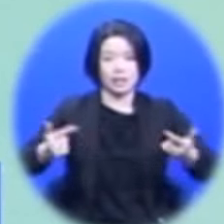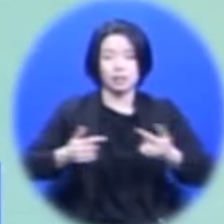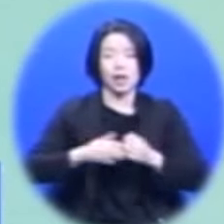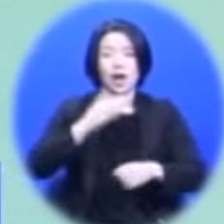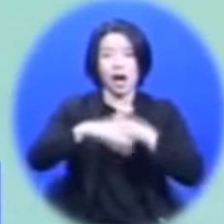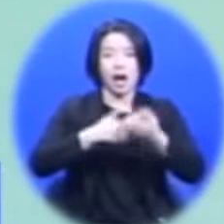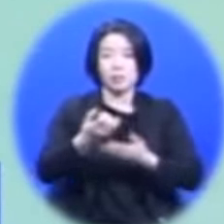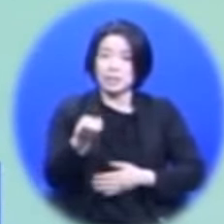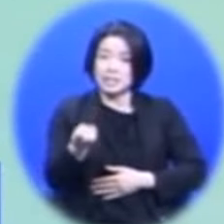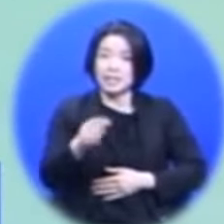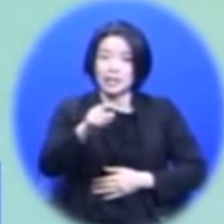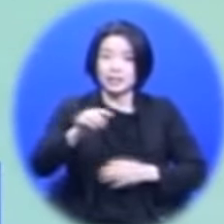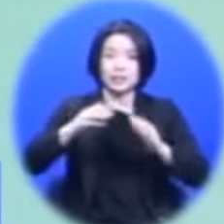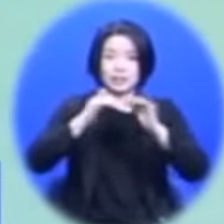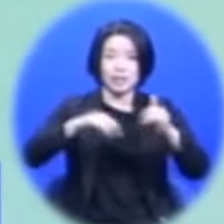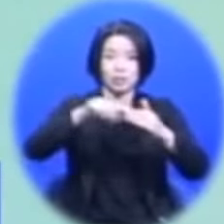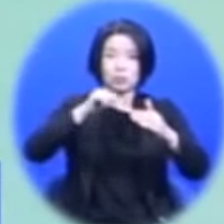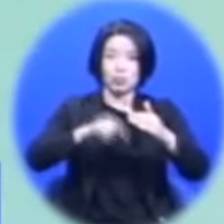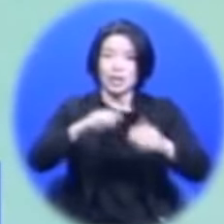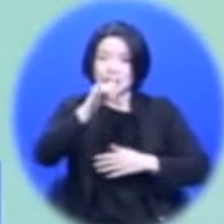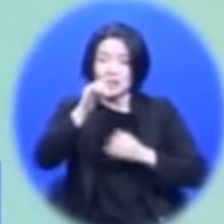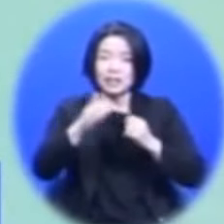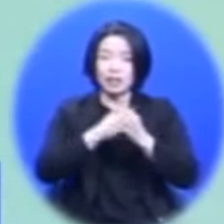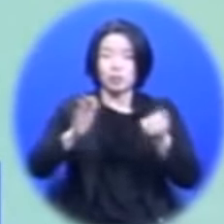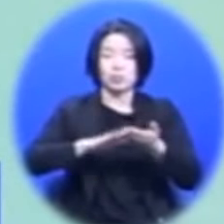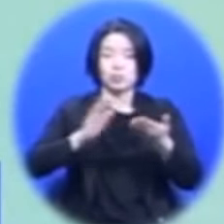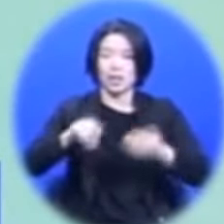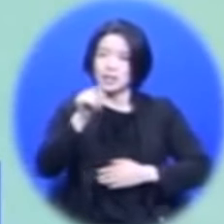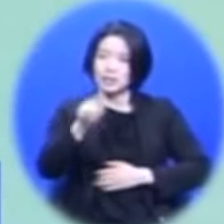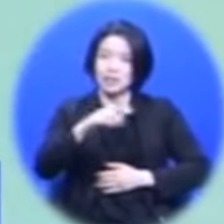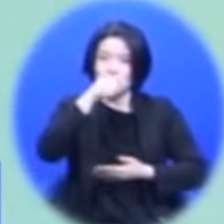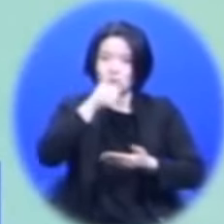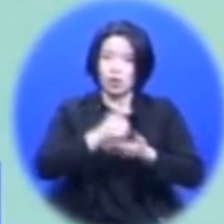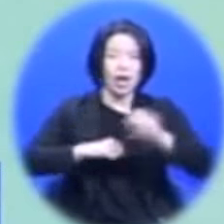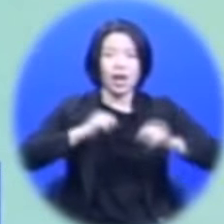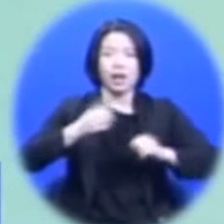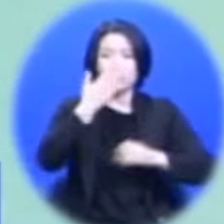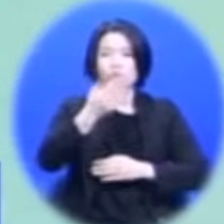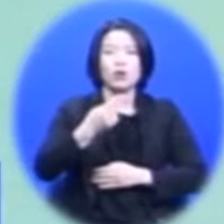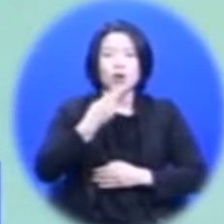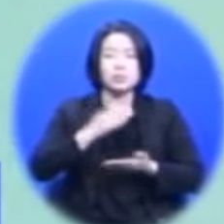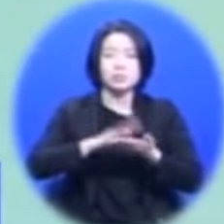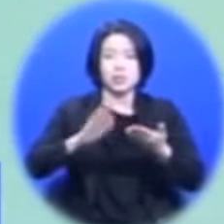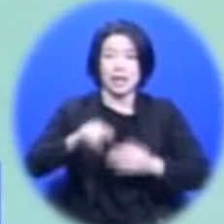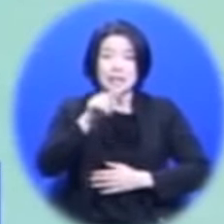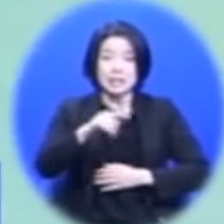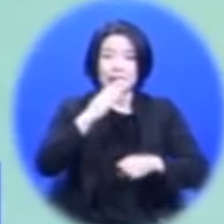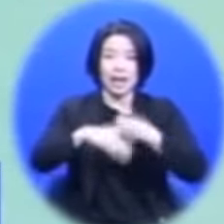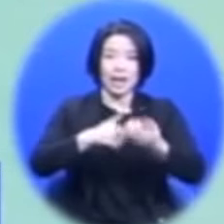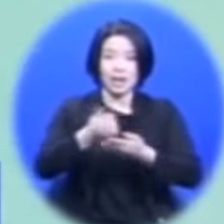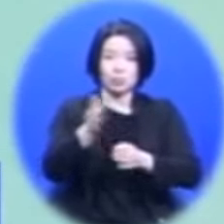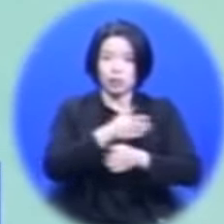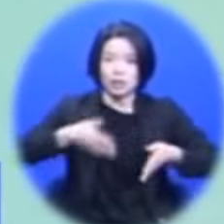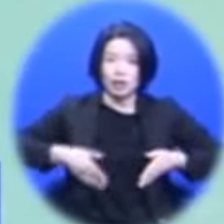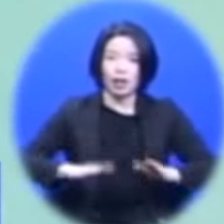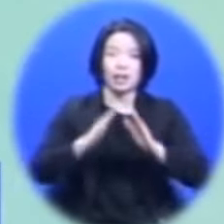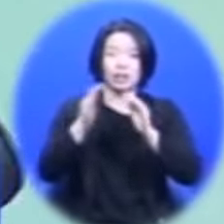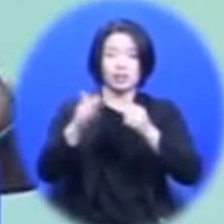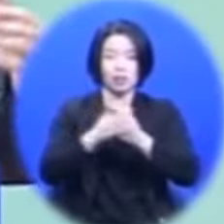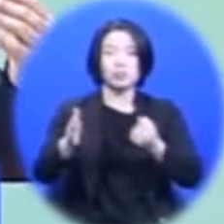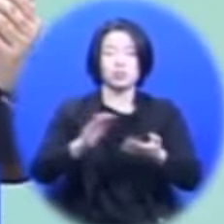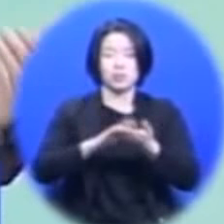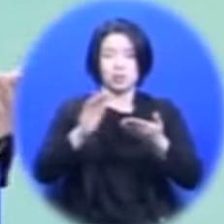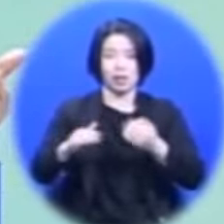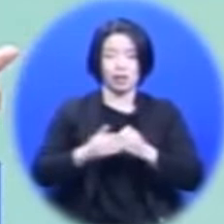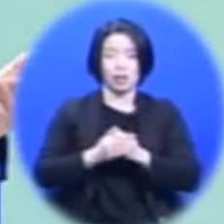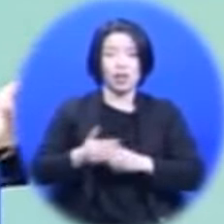씨가 그 사람 속에 있기 때문입니다. 그는 죄를 지을 수 없습니다. 그가 하나님에게서 났기 때문입니다.